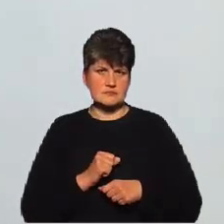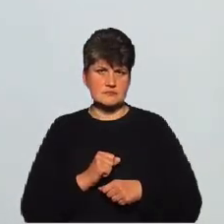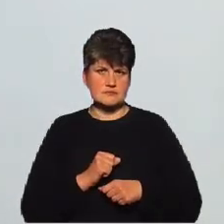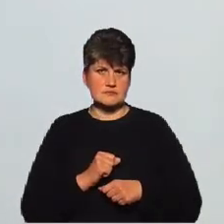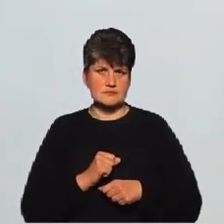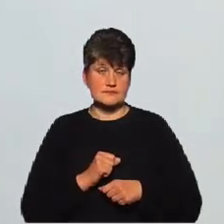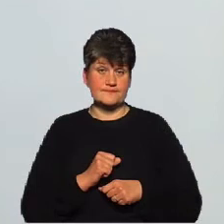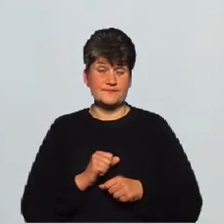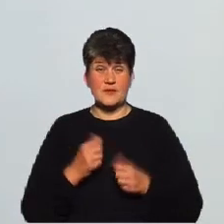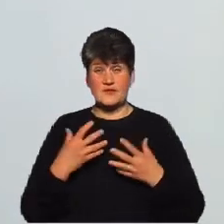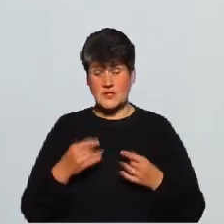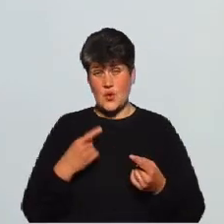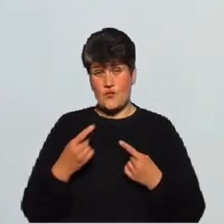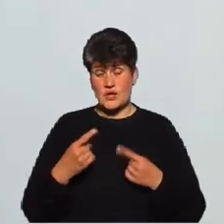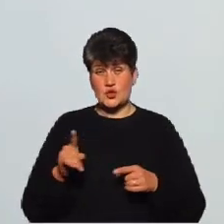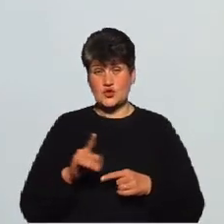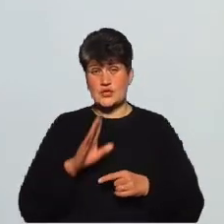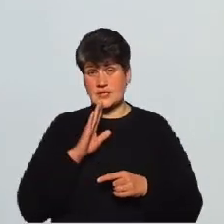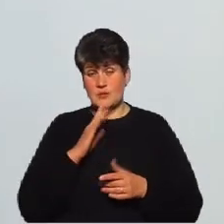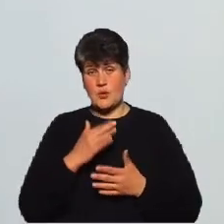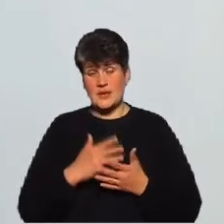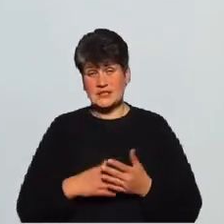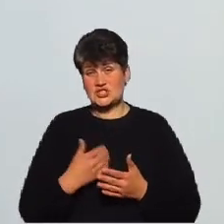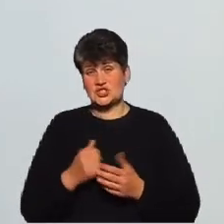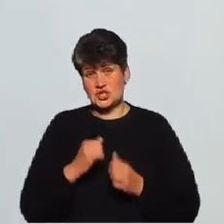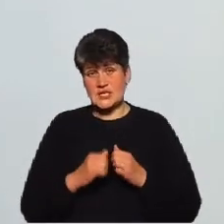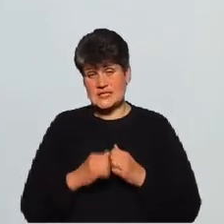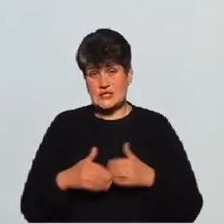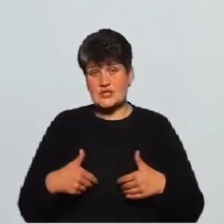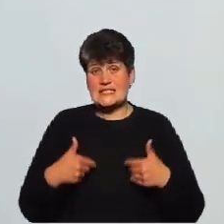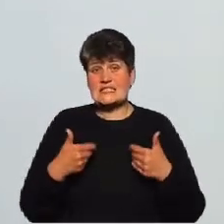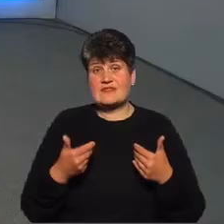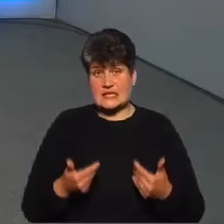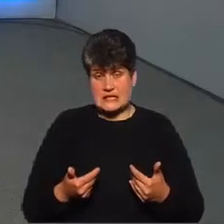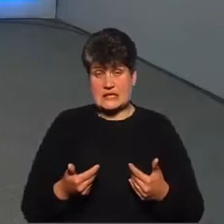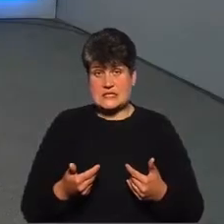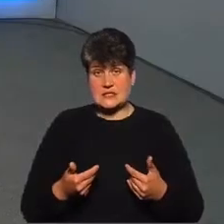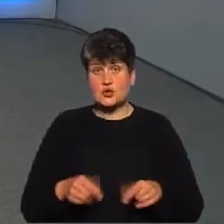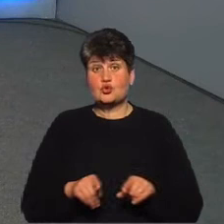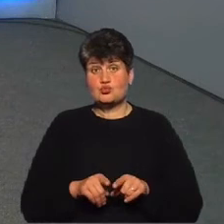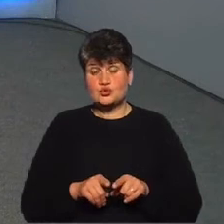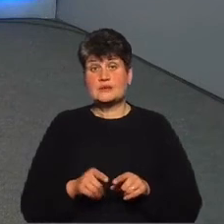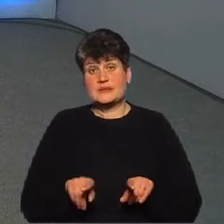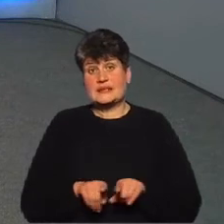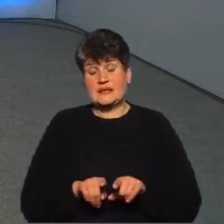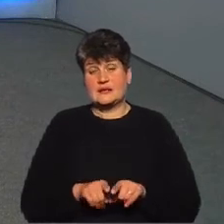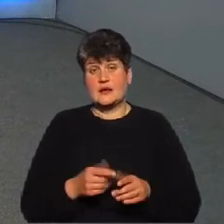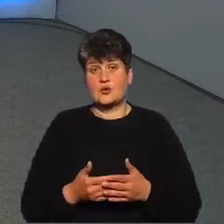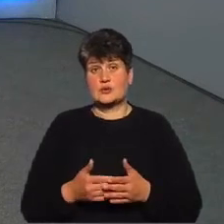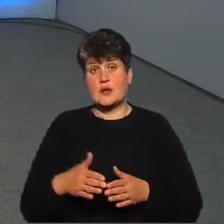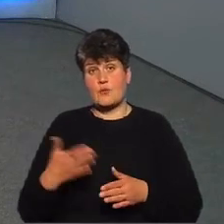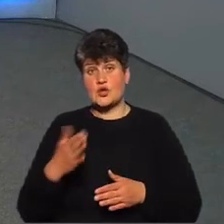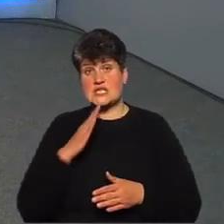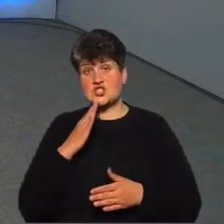Ми вже про це говорили, що жінки по статистиці частіше звертаються, тому і така статистика також на боці жінок, скажімо